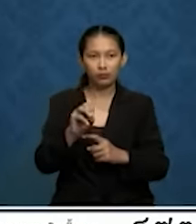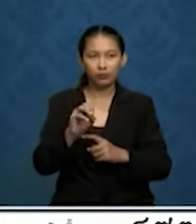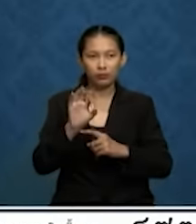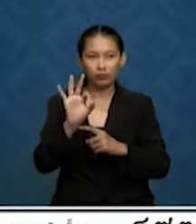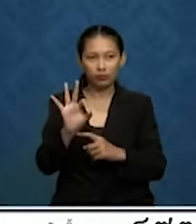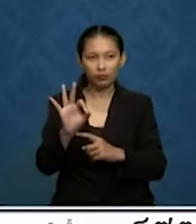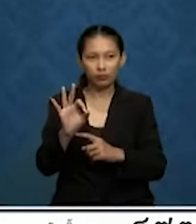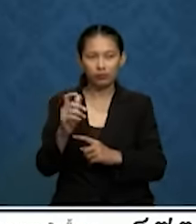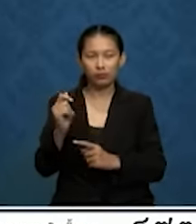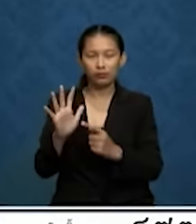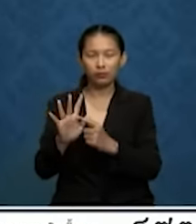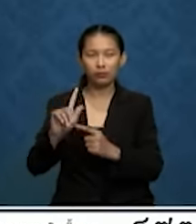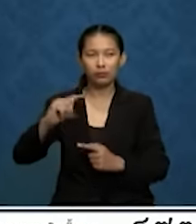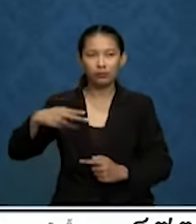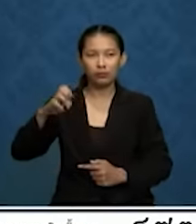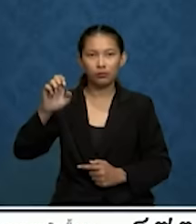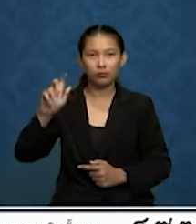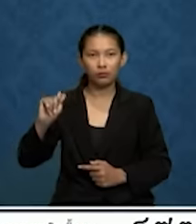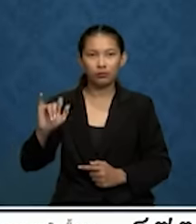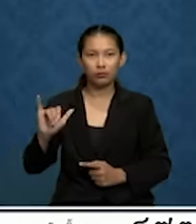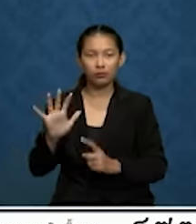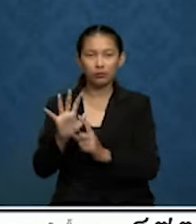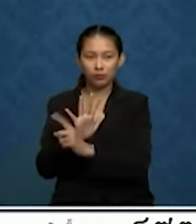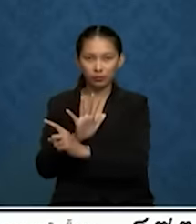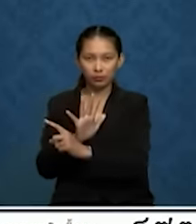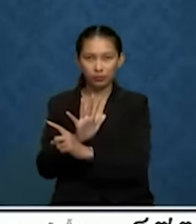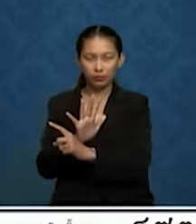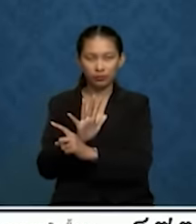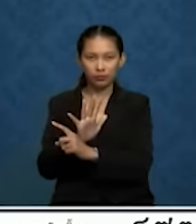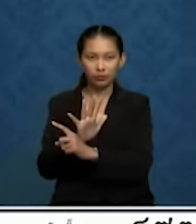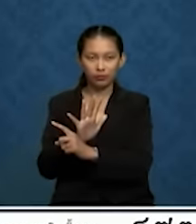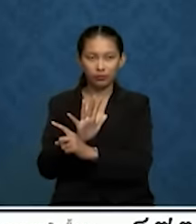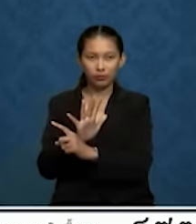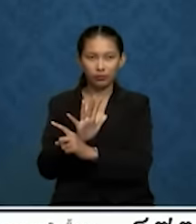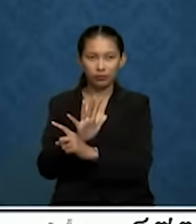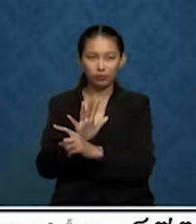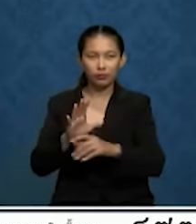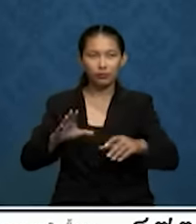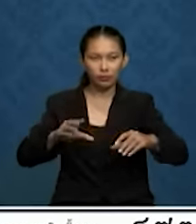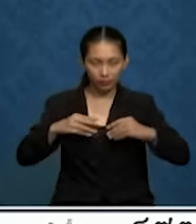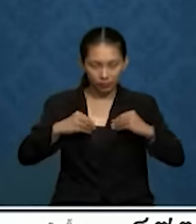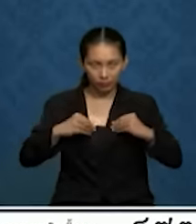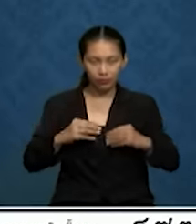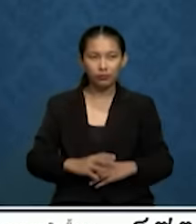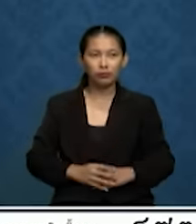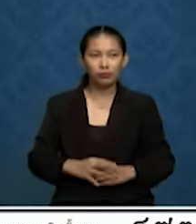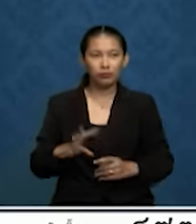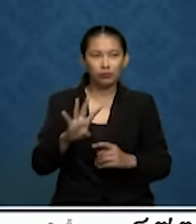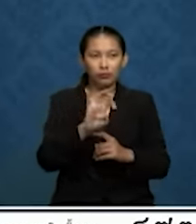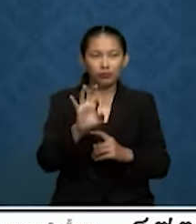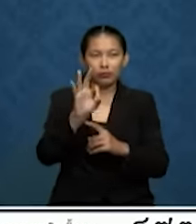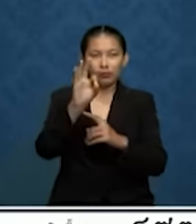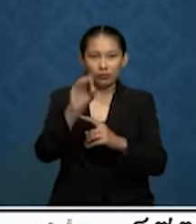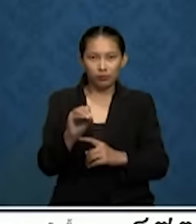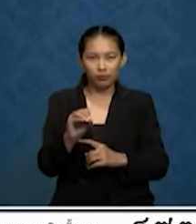489นายอาทิตย์หวังสุภกิจโกศล อาทิตย์หวังสุภกิจโกศลเห็นชอบครับ